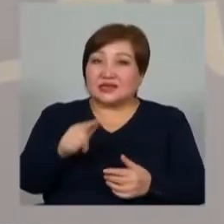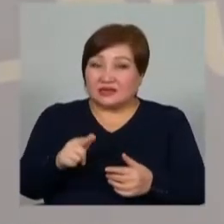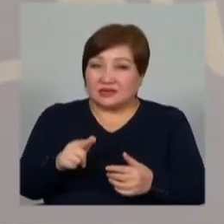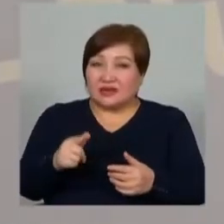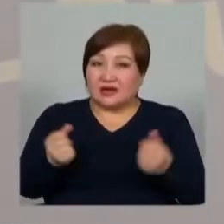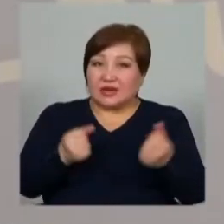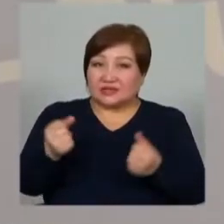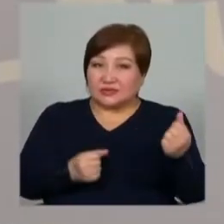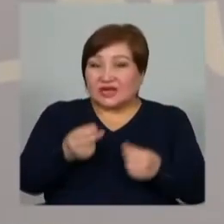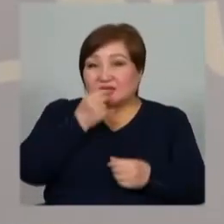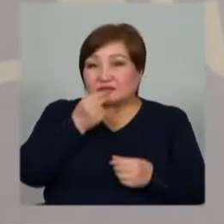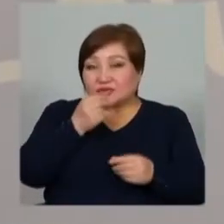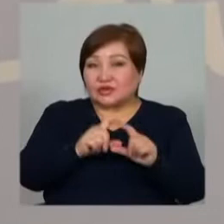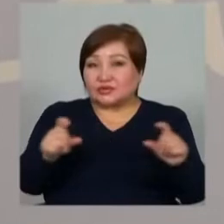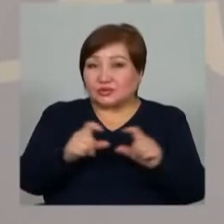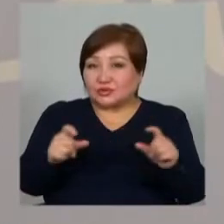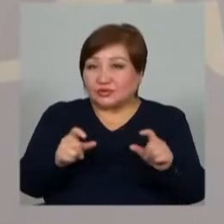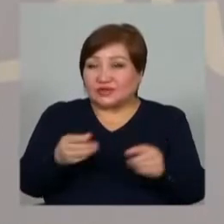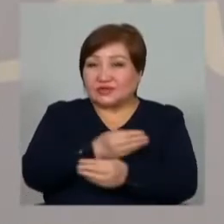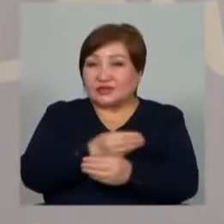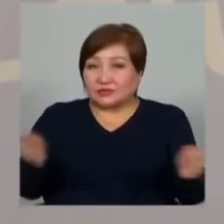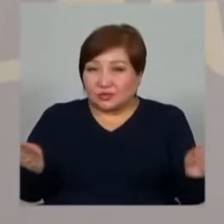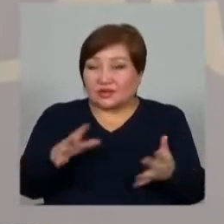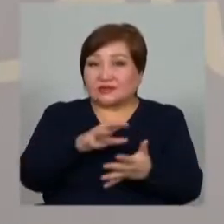түлікті дүкендерге таратумен айналысатын жеке